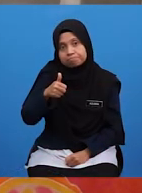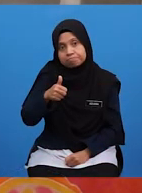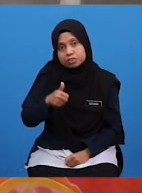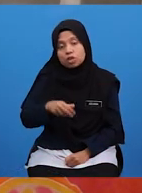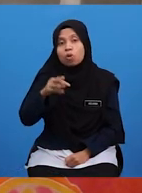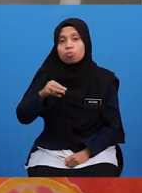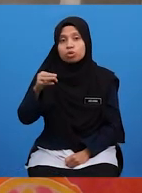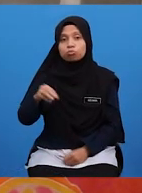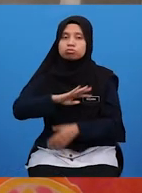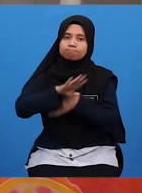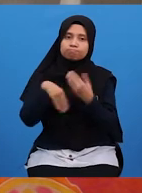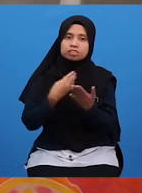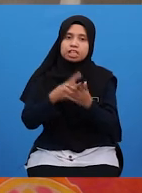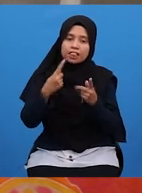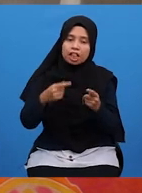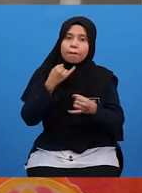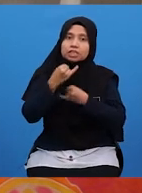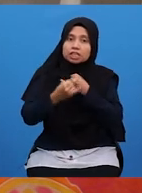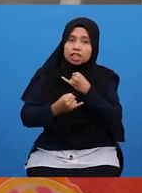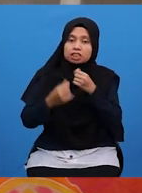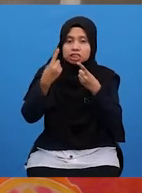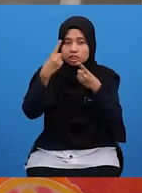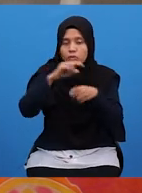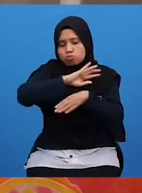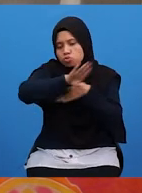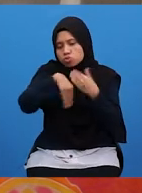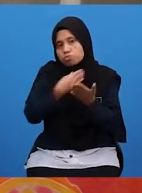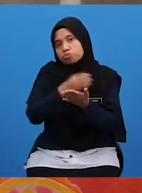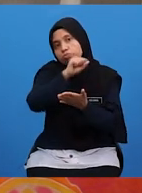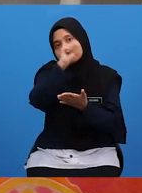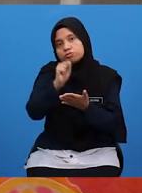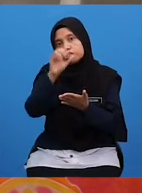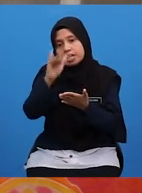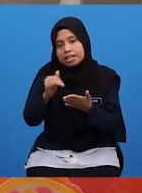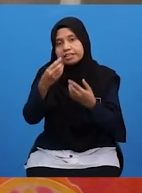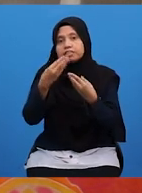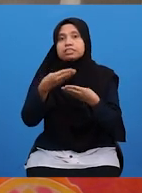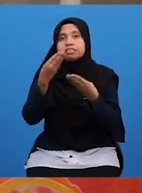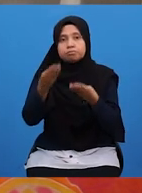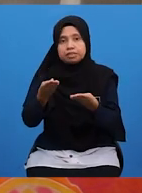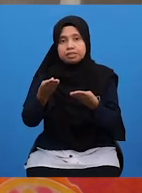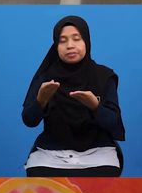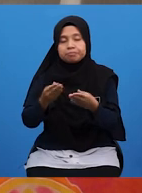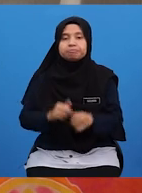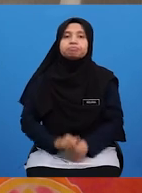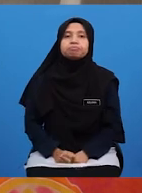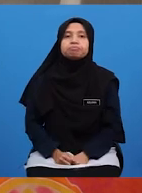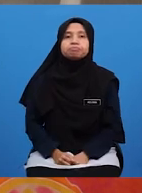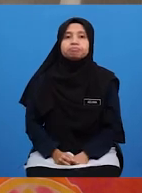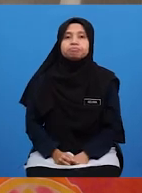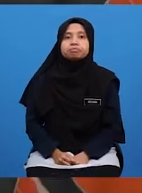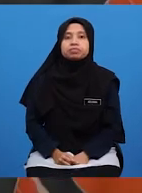Bagus. Murid-murid semua telah berjaya menjawab kesemua soalan yang diberikan. Syabas cikgu